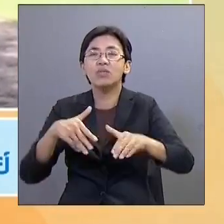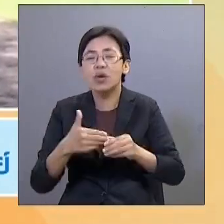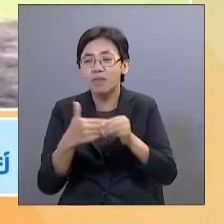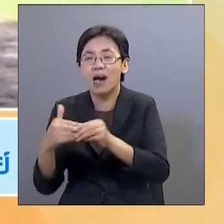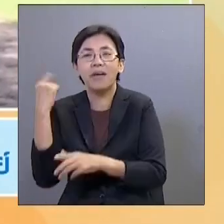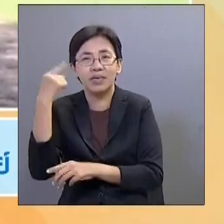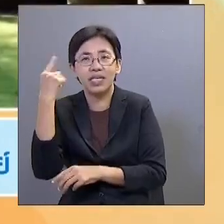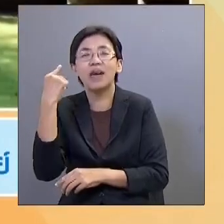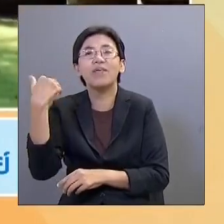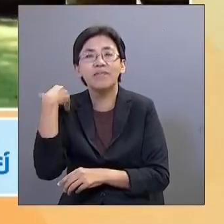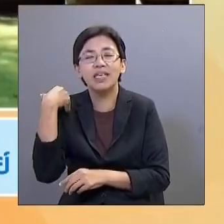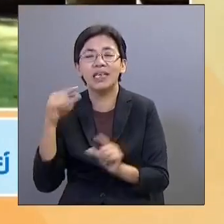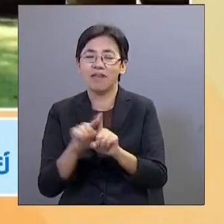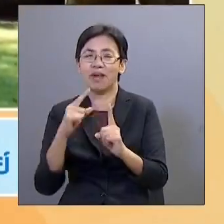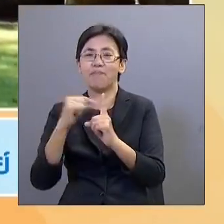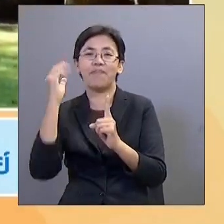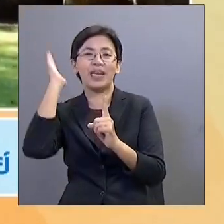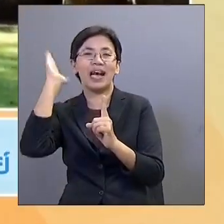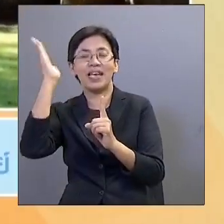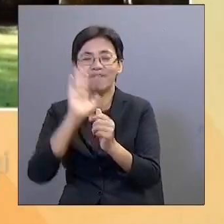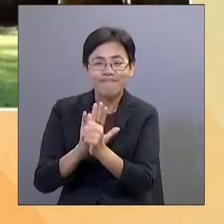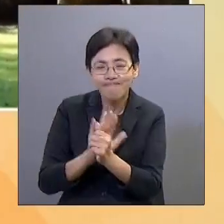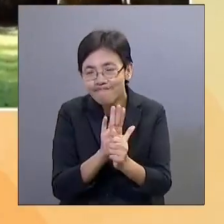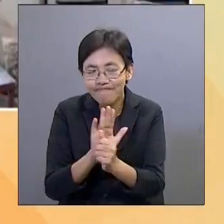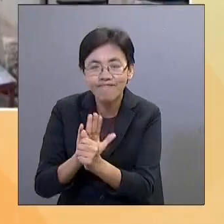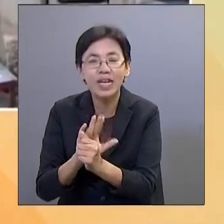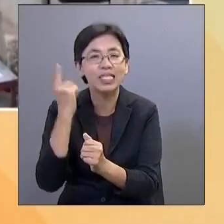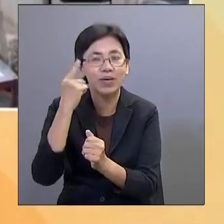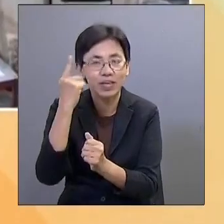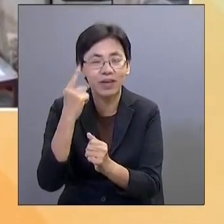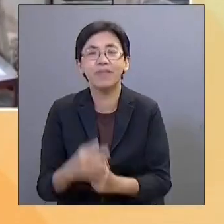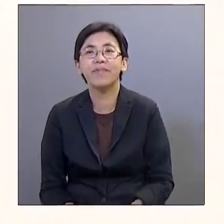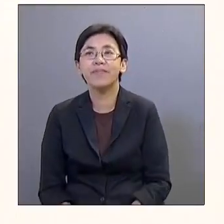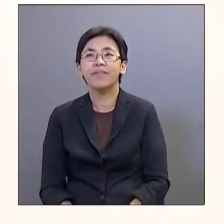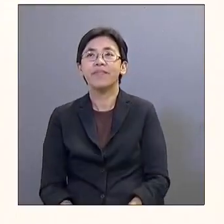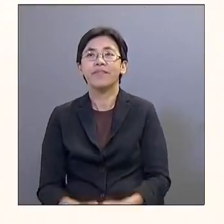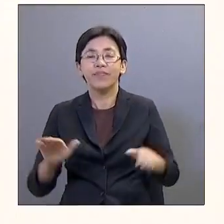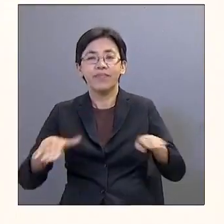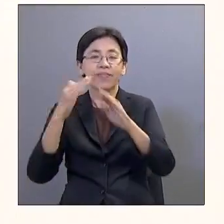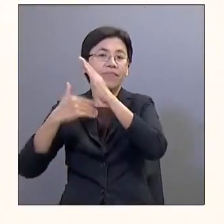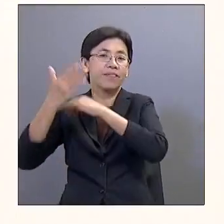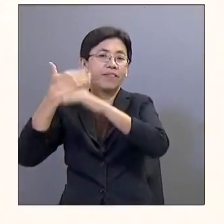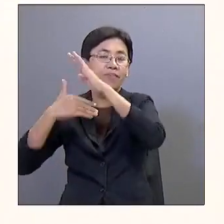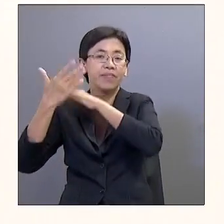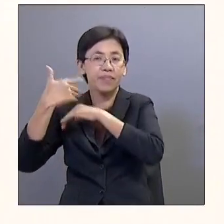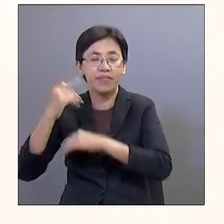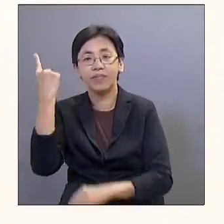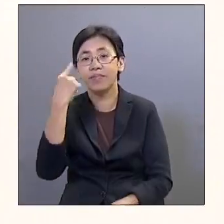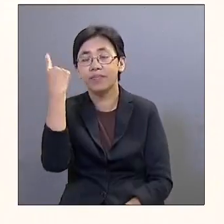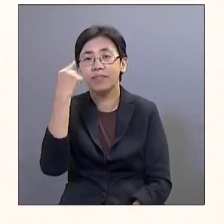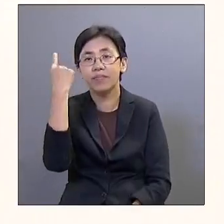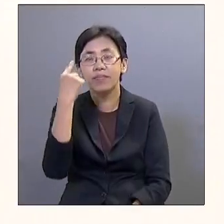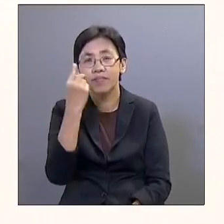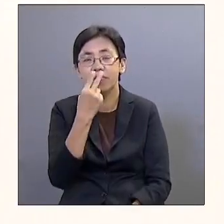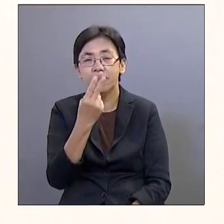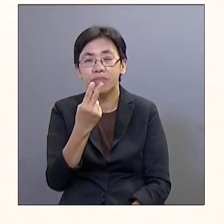วย ใช่เป็นไกด์ท้องถิ่นเนอะ ใช่ค่ะ จากโบราณสถานครับพาไปเที่ยวเดินทางไปชมที่ล